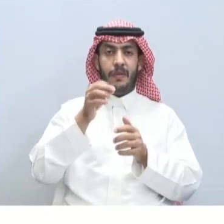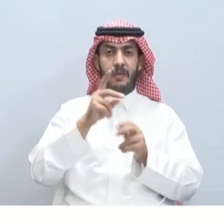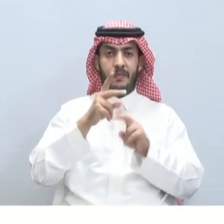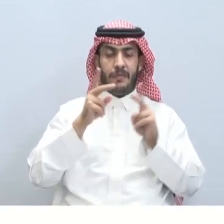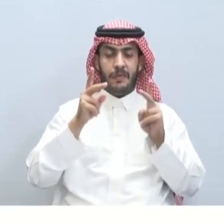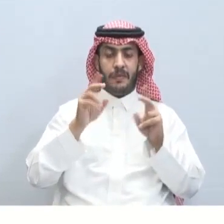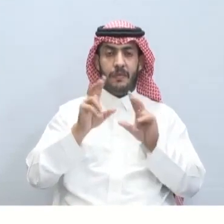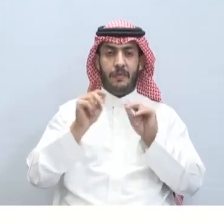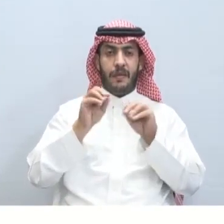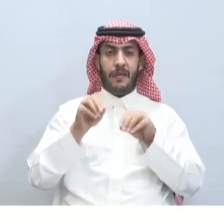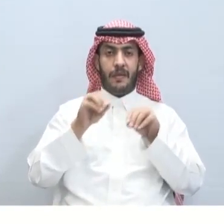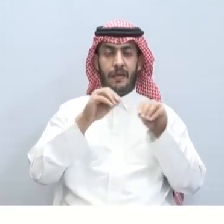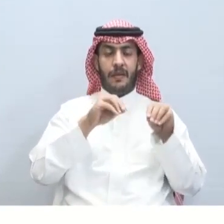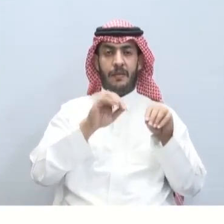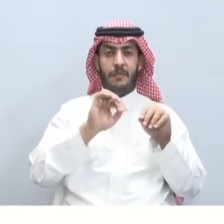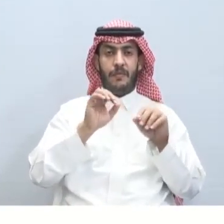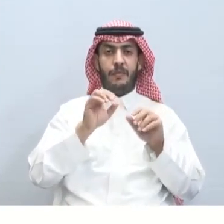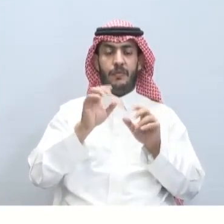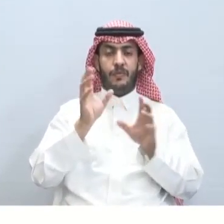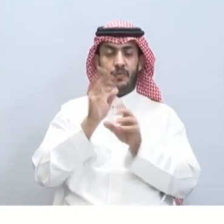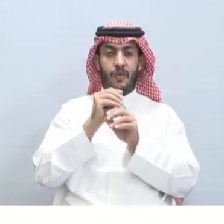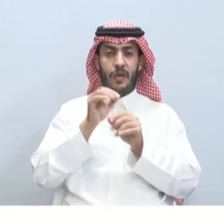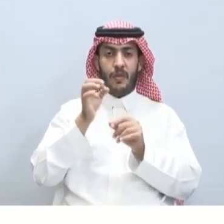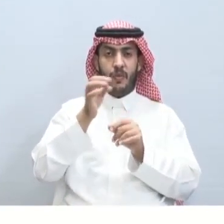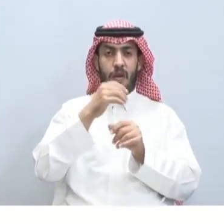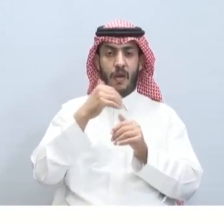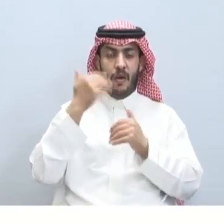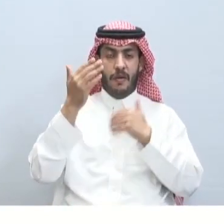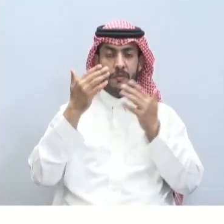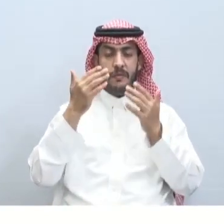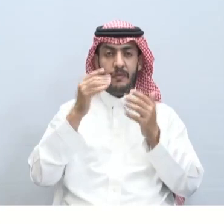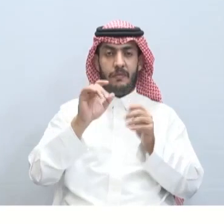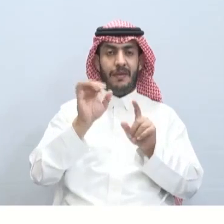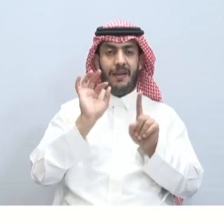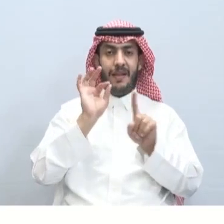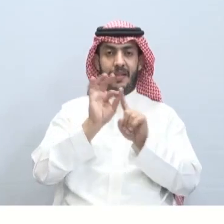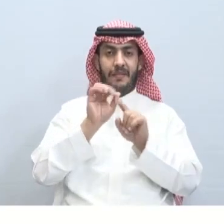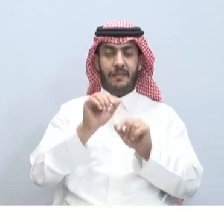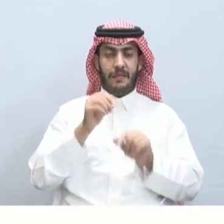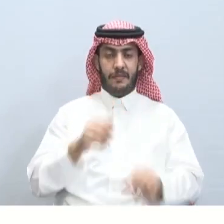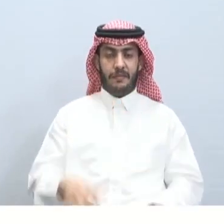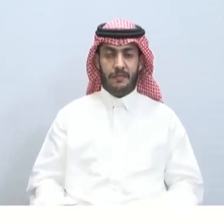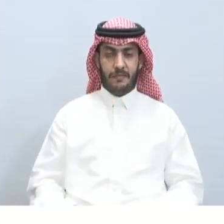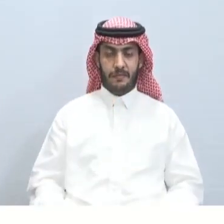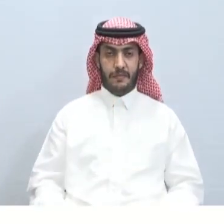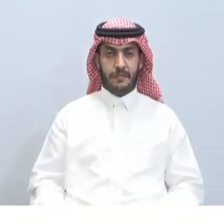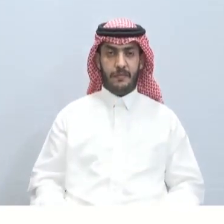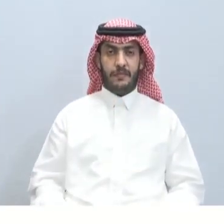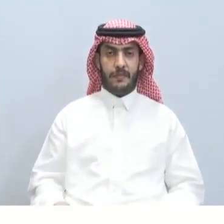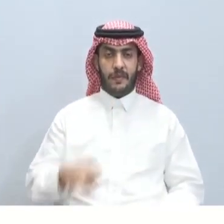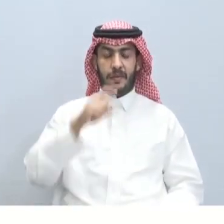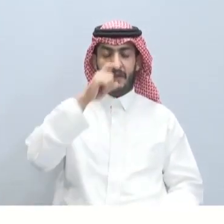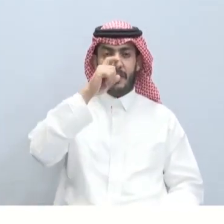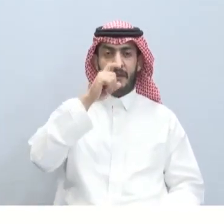مستهدفه مثلا انتقال الى اسواق دول اخرى او مدن اخرى لم تكون مستهدفه سابقا وبالتالي لابد في